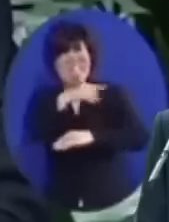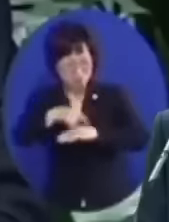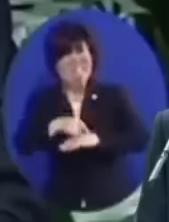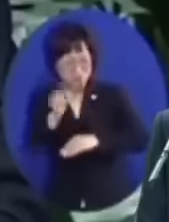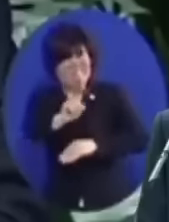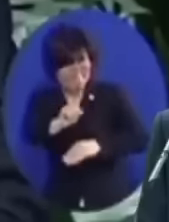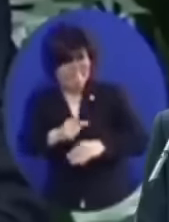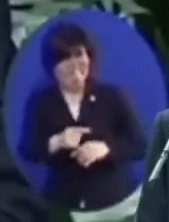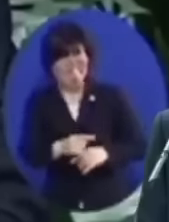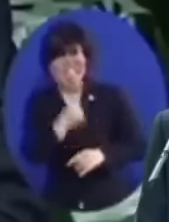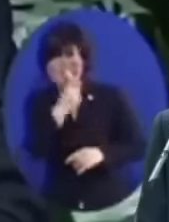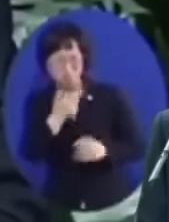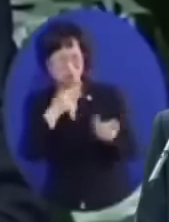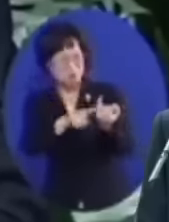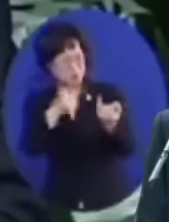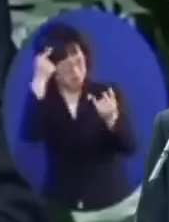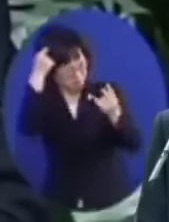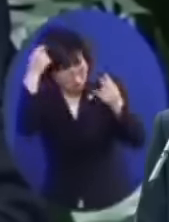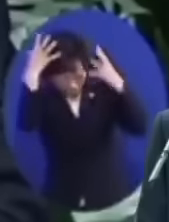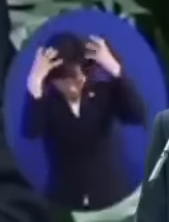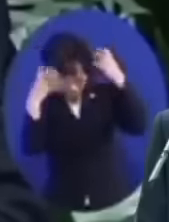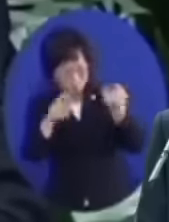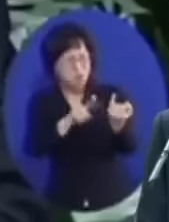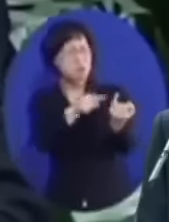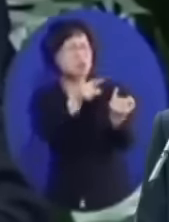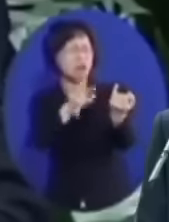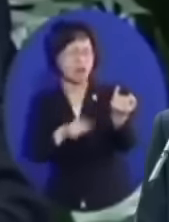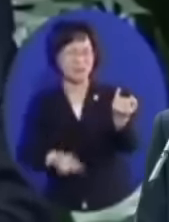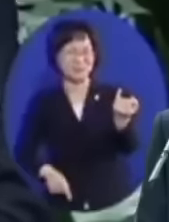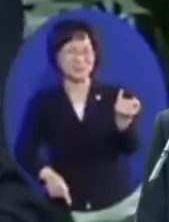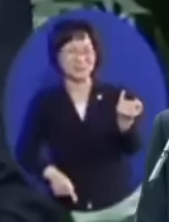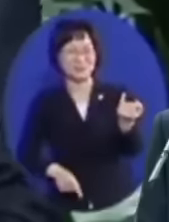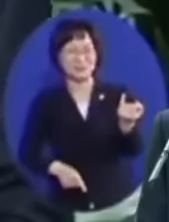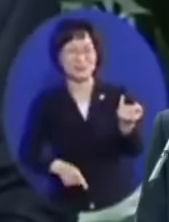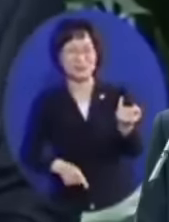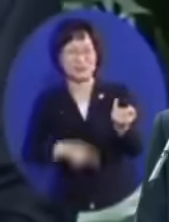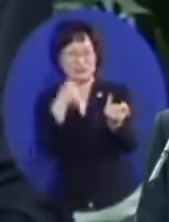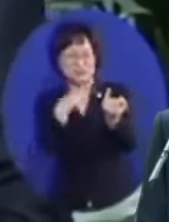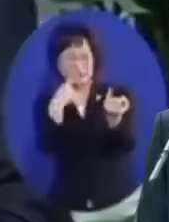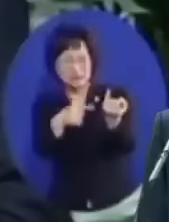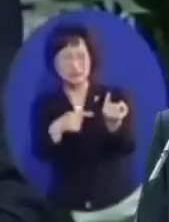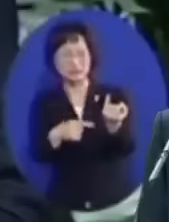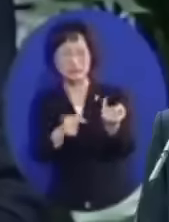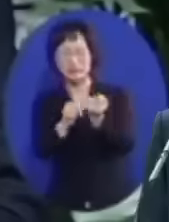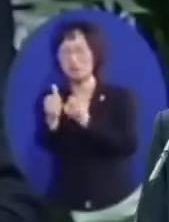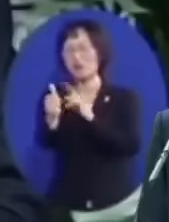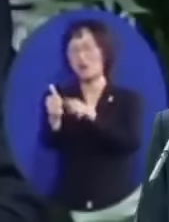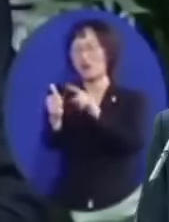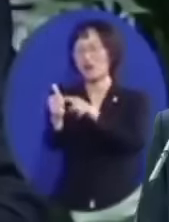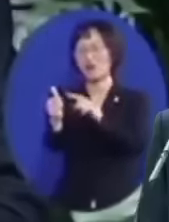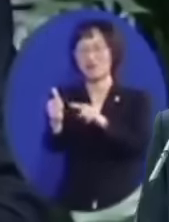뭐 그렇게 하느냐 머리는 뭐 그렇게 치장을 하느냐 자꾸 흉을 보고 남편 보고는